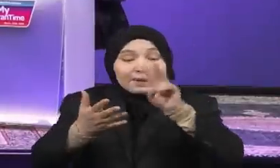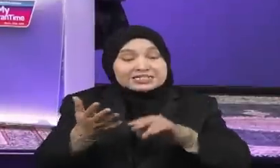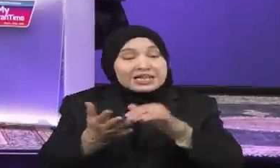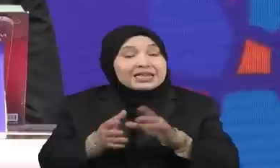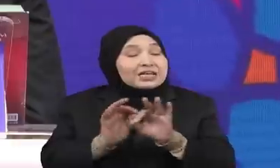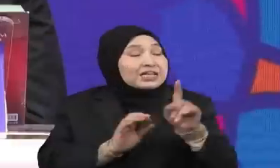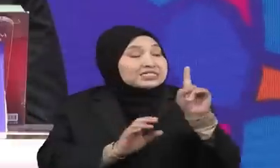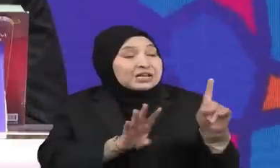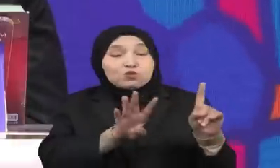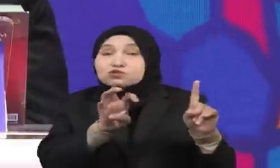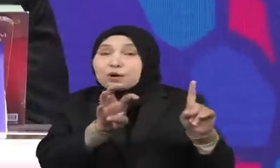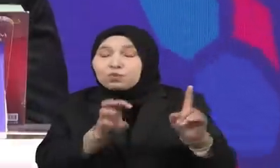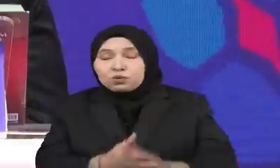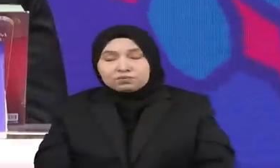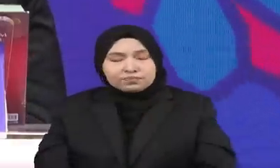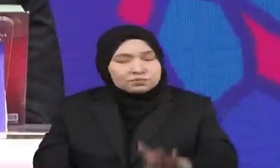ayat 140